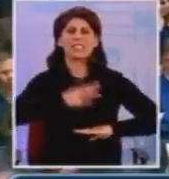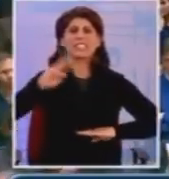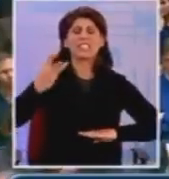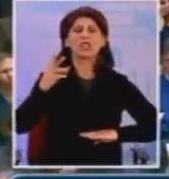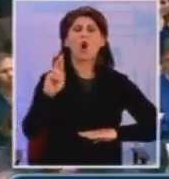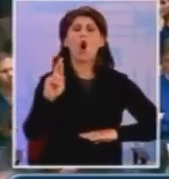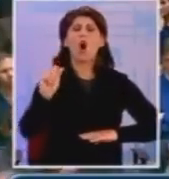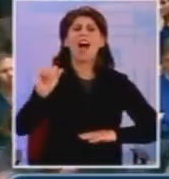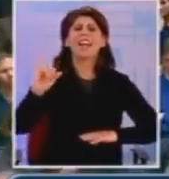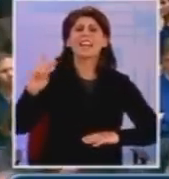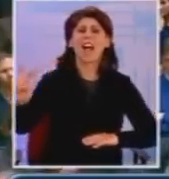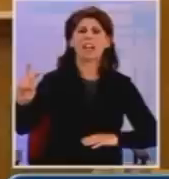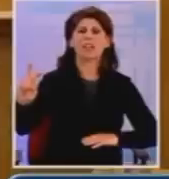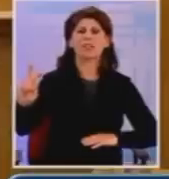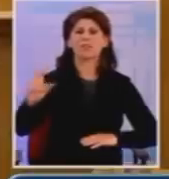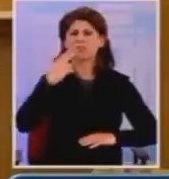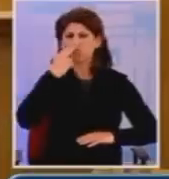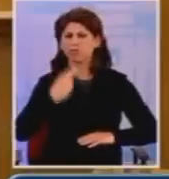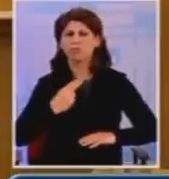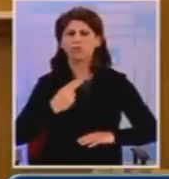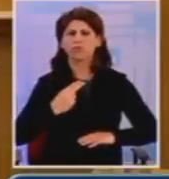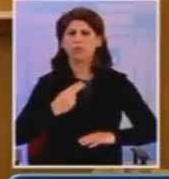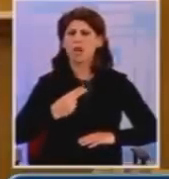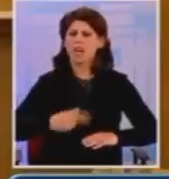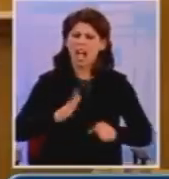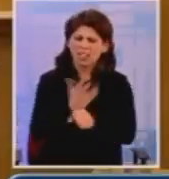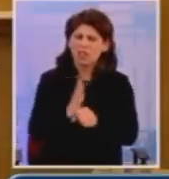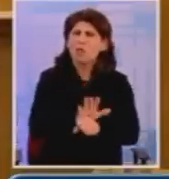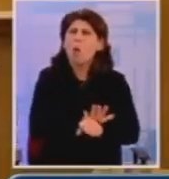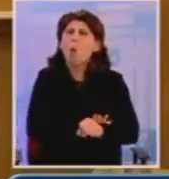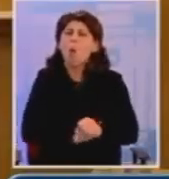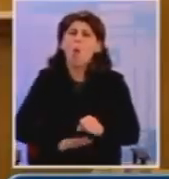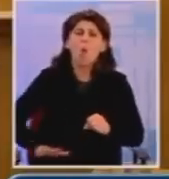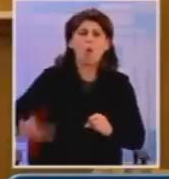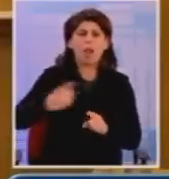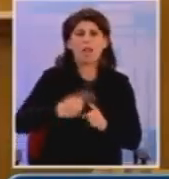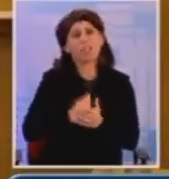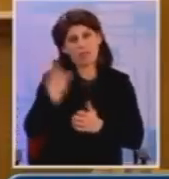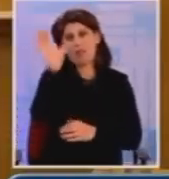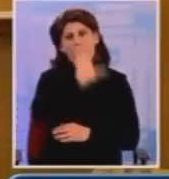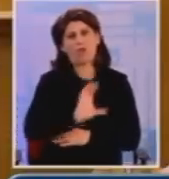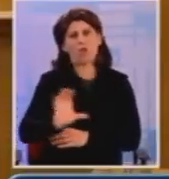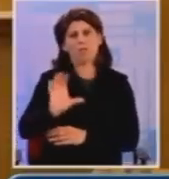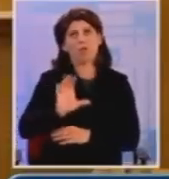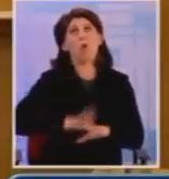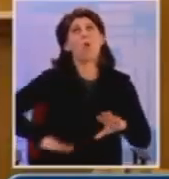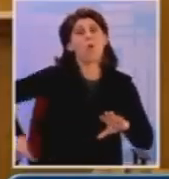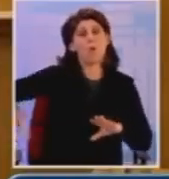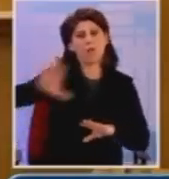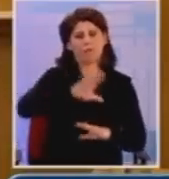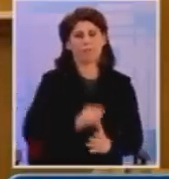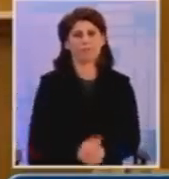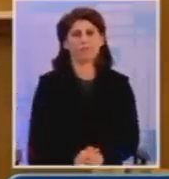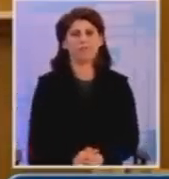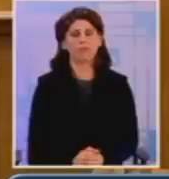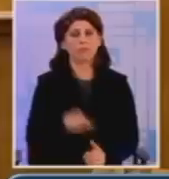όλο το μήκος και το πλάτος ελληνικής επικράτειας, αλλά και της Ευρώπης ολόκληρης. Και